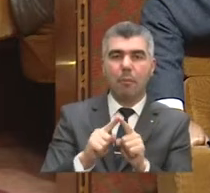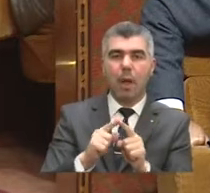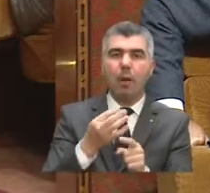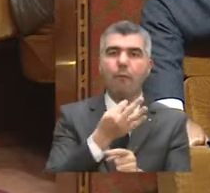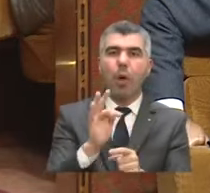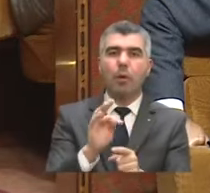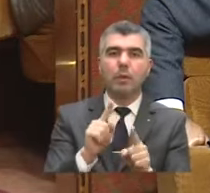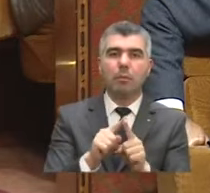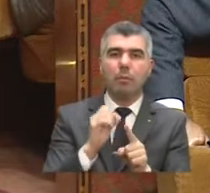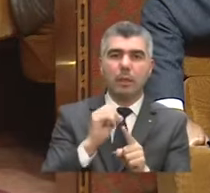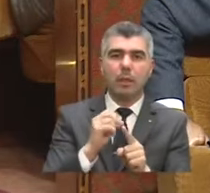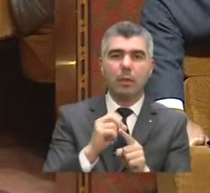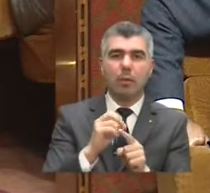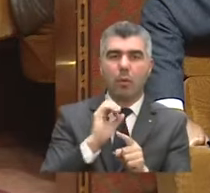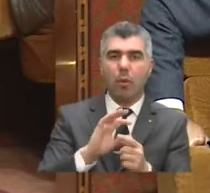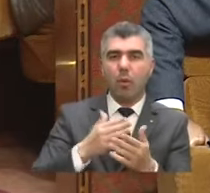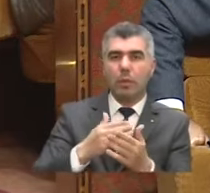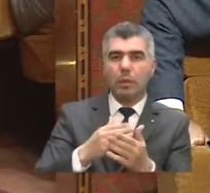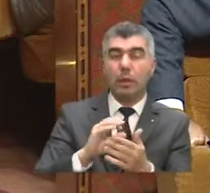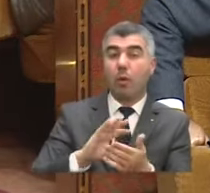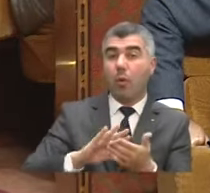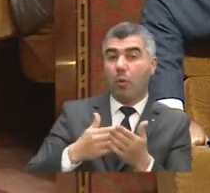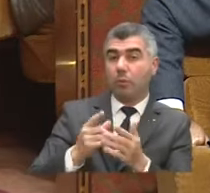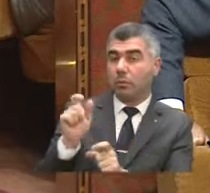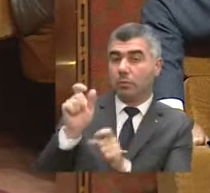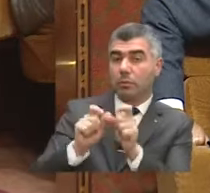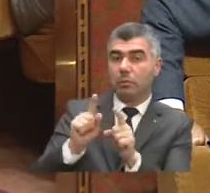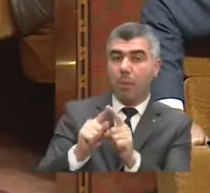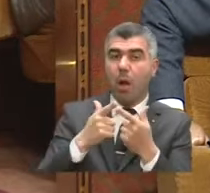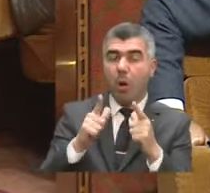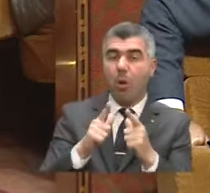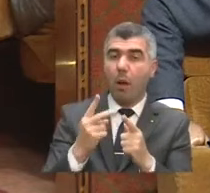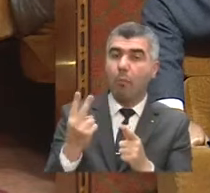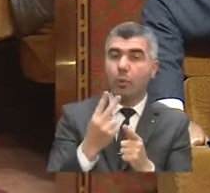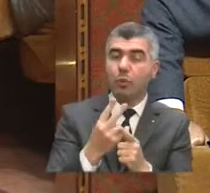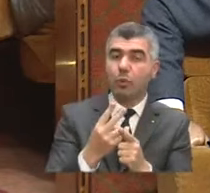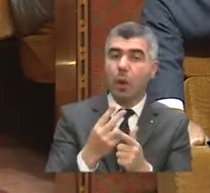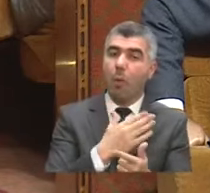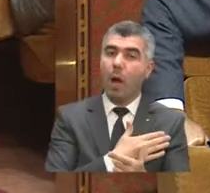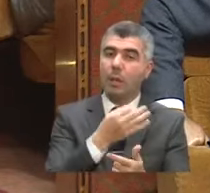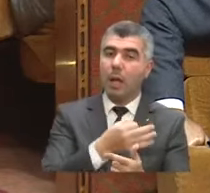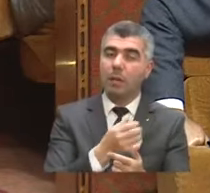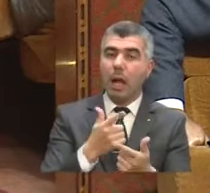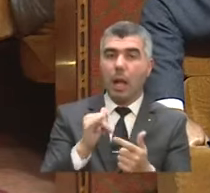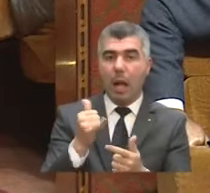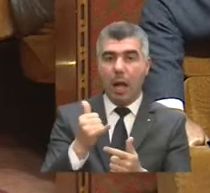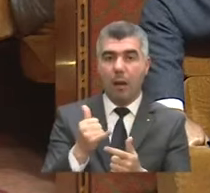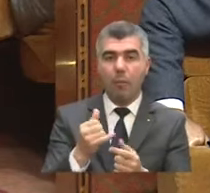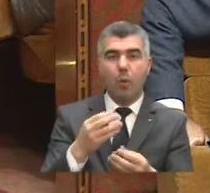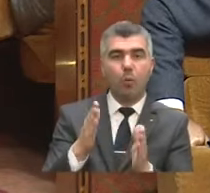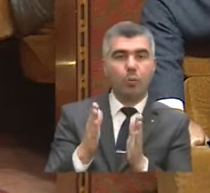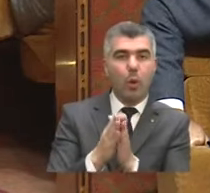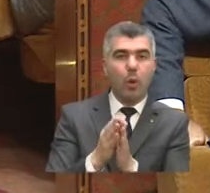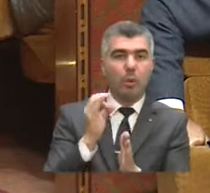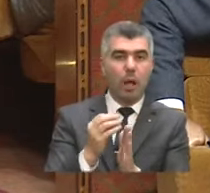المعلوماتية الإدارية نقطة سوداء، واللي تيتم على حساب حقوق اللغتين الرسميتين الوطنيتين العربية والأمازيغية. وهذا